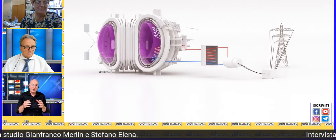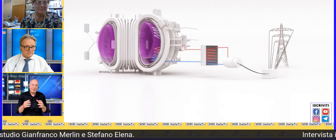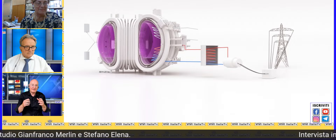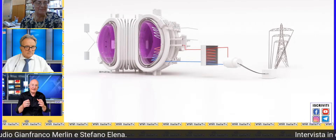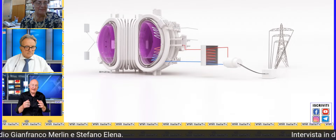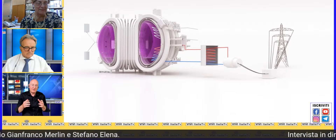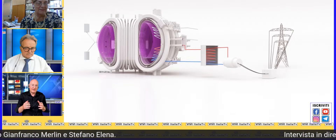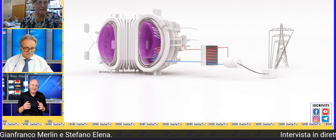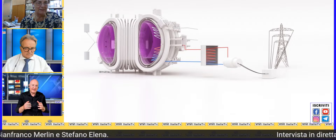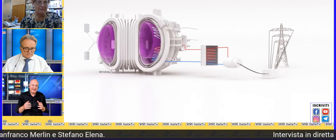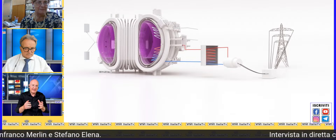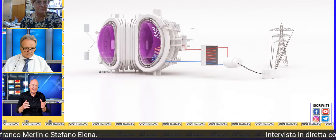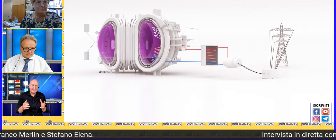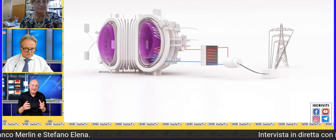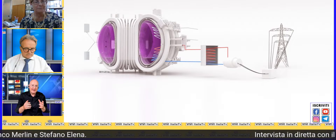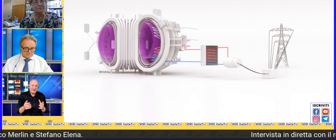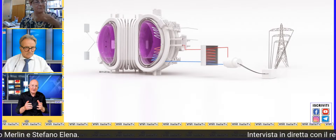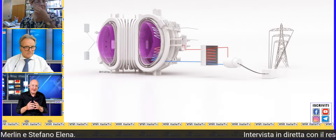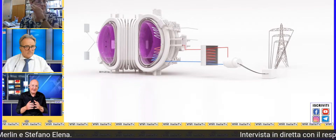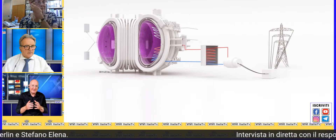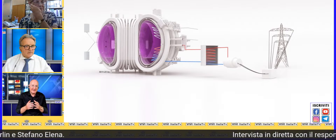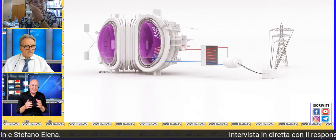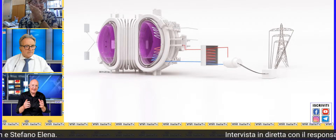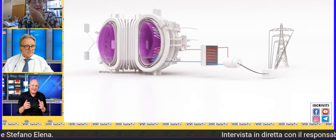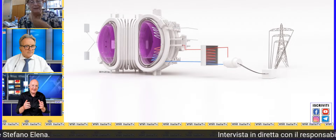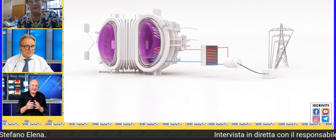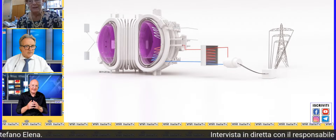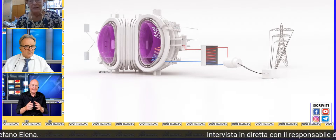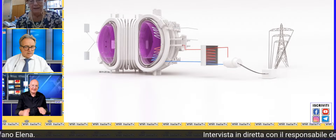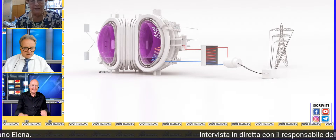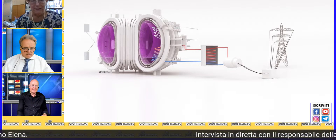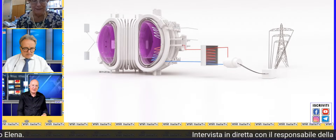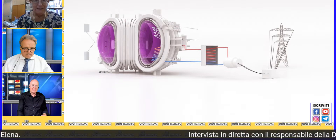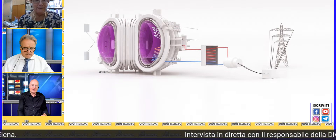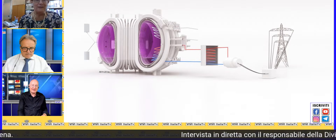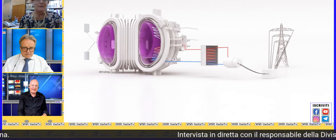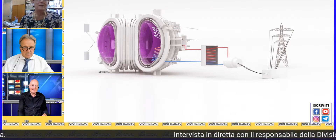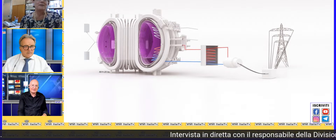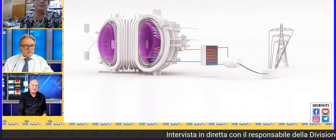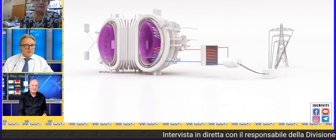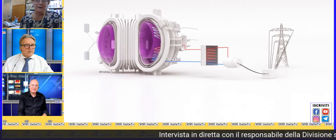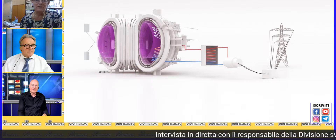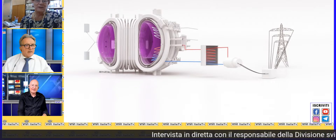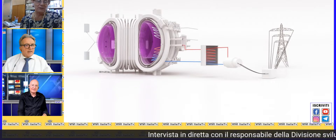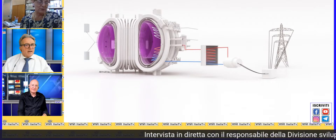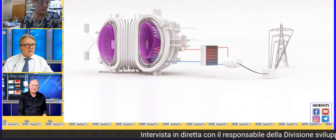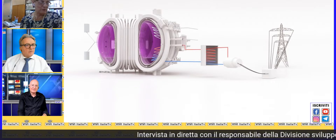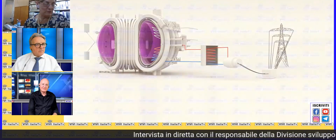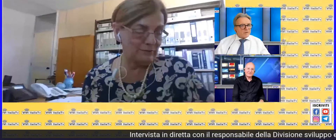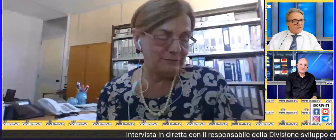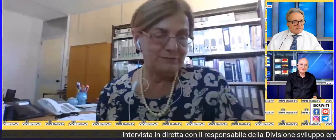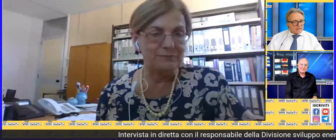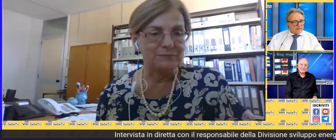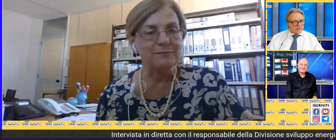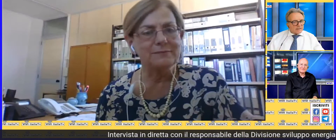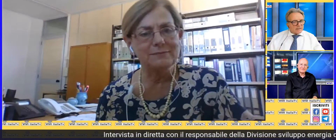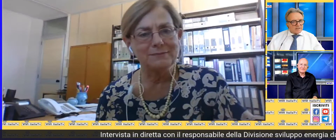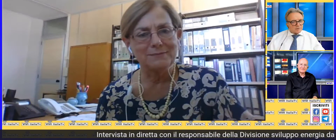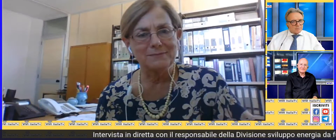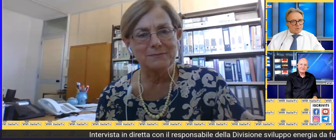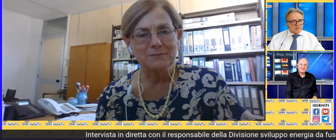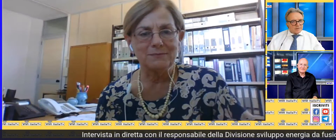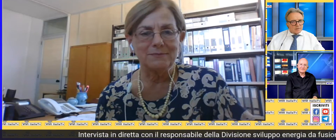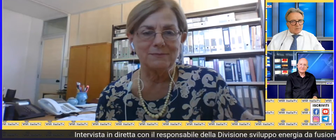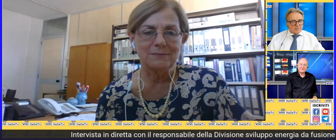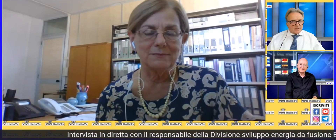riuscivano neanche più a pescare l'acqua per raffreddamento. E questo è veramente impressionante. Certo. Anche volevo chiedere, il processo